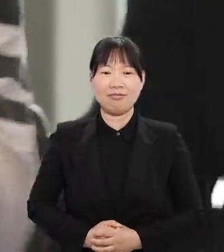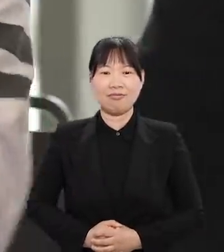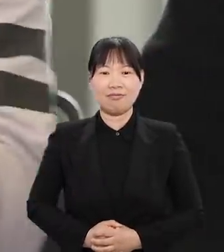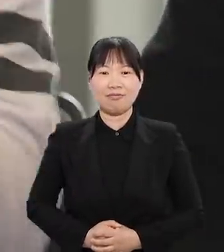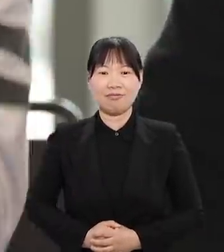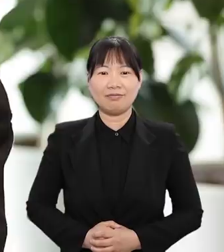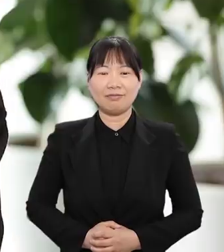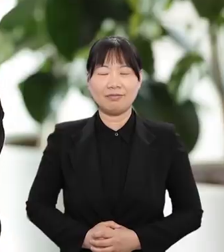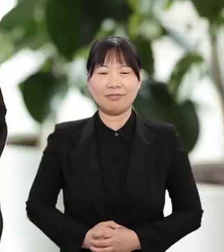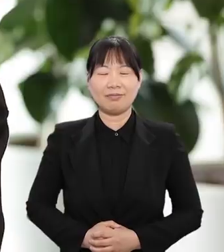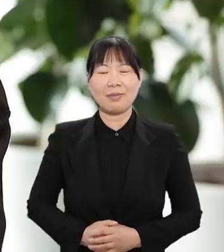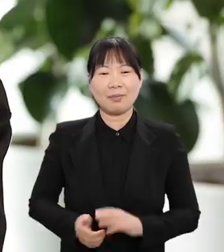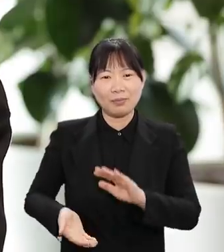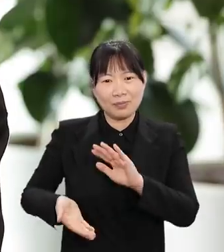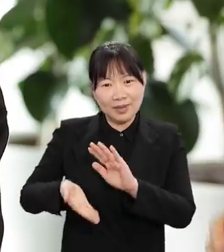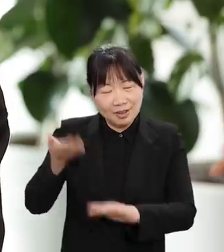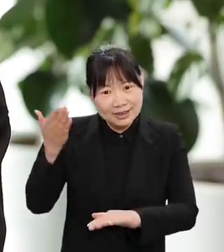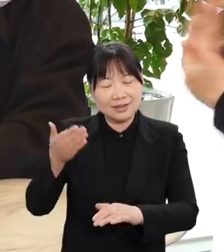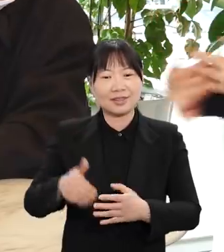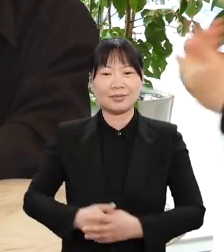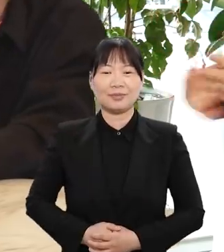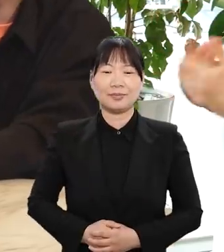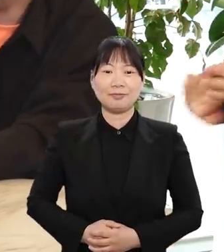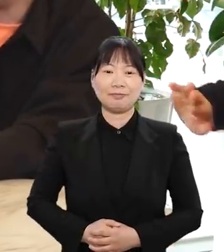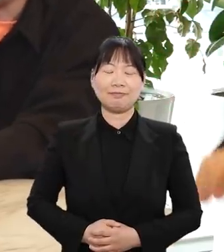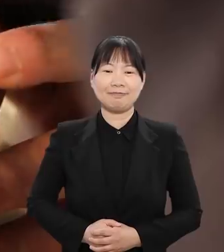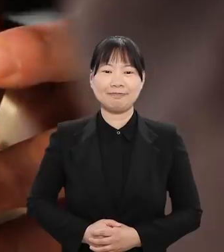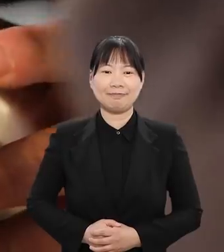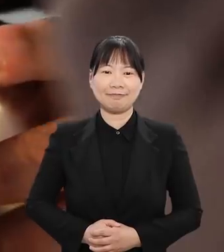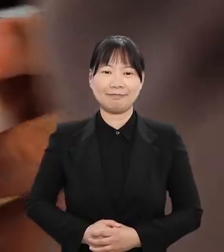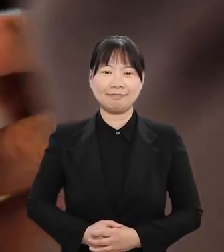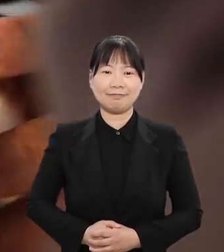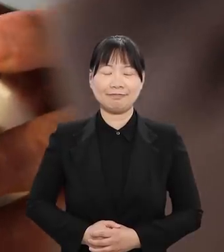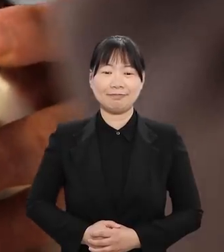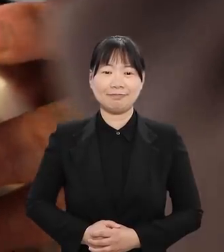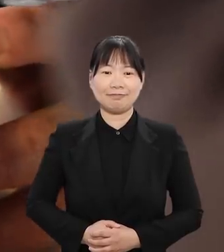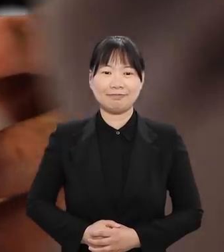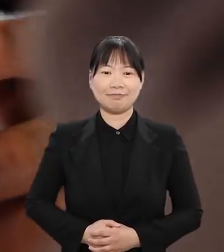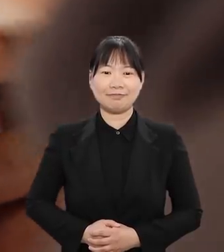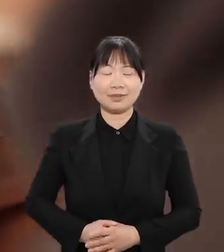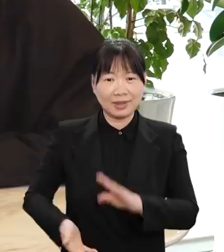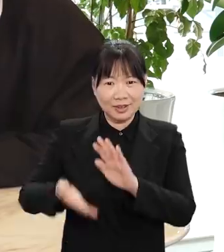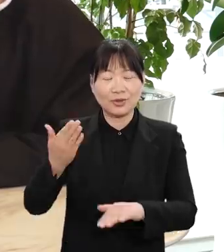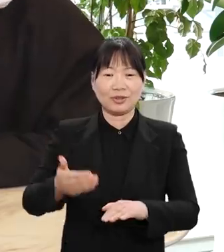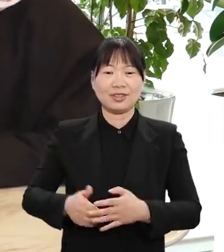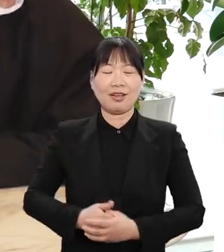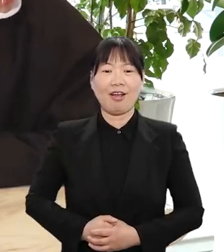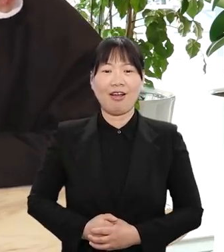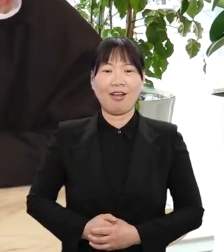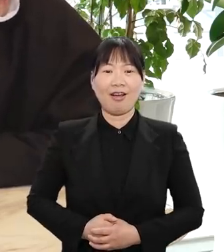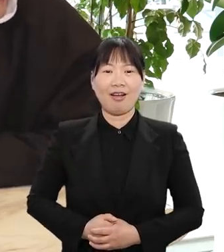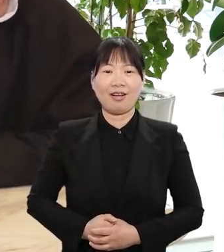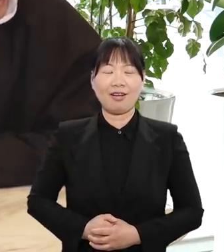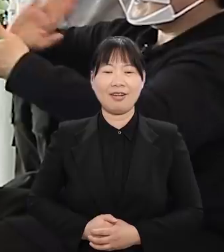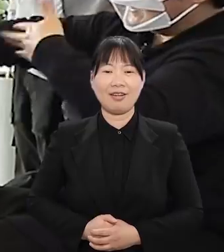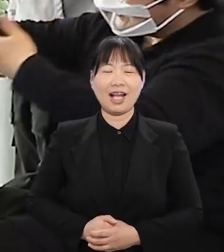바톤 터치 하자고. 체인지. 바톤토치